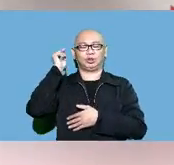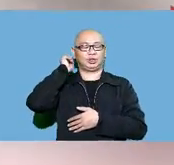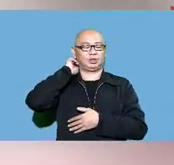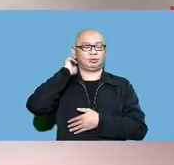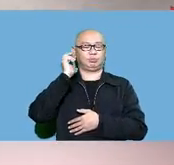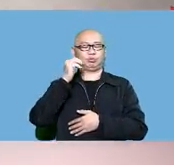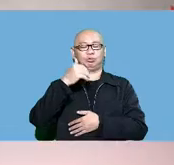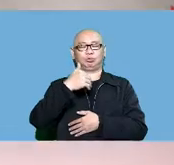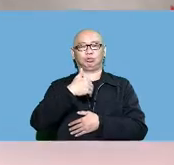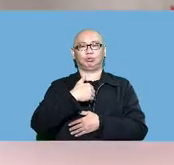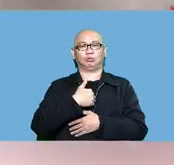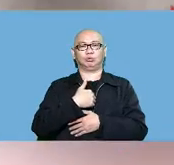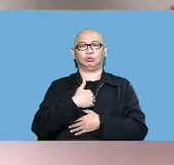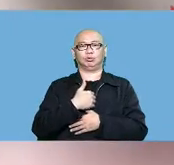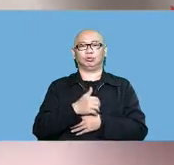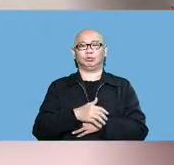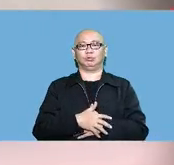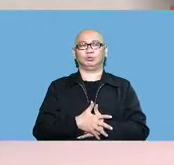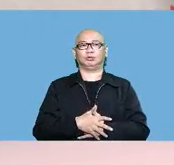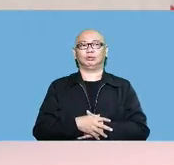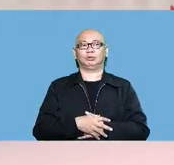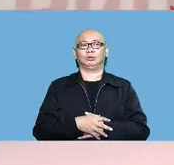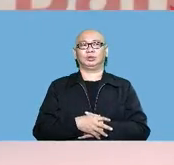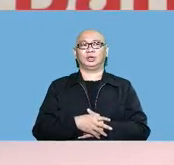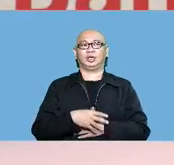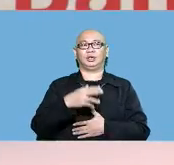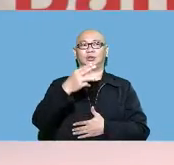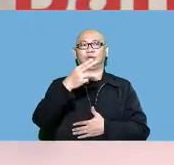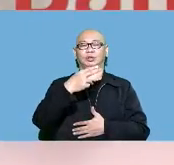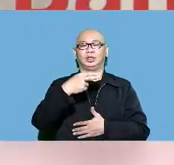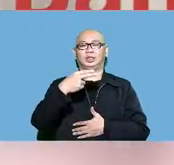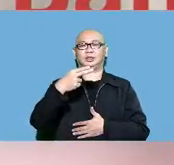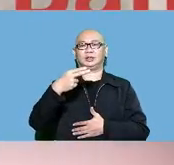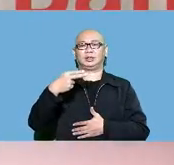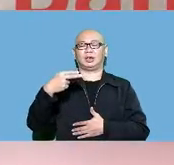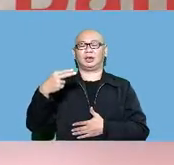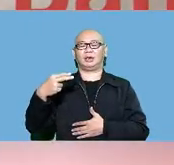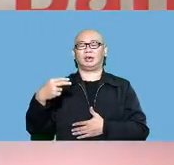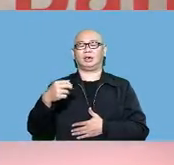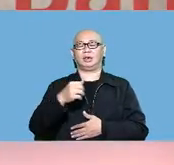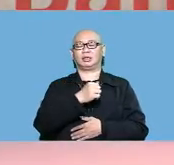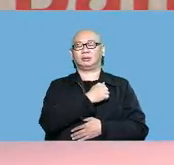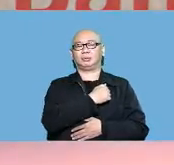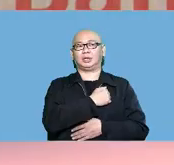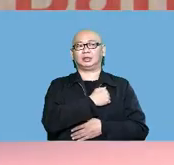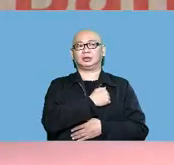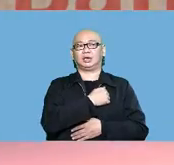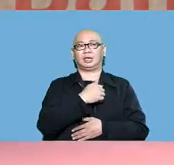Thank you.